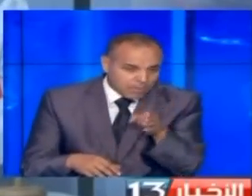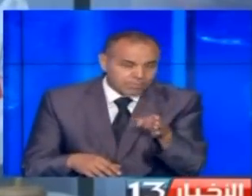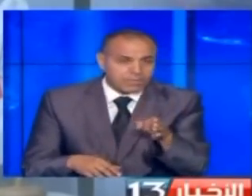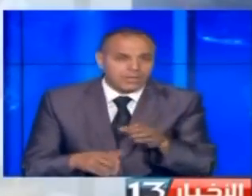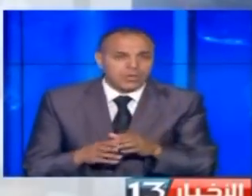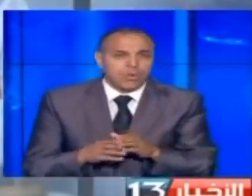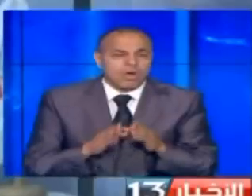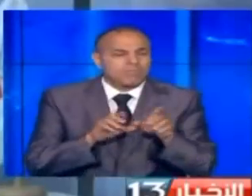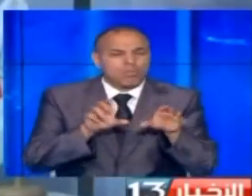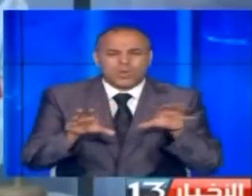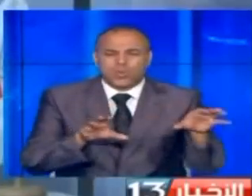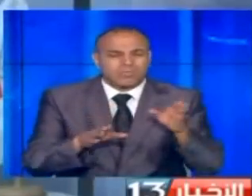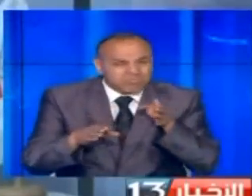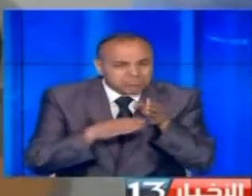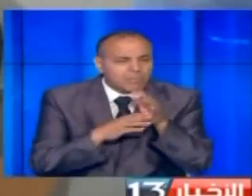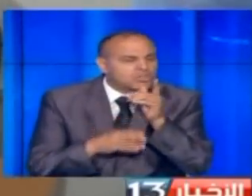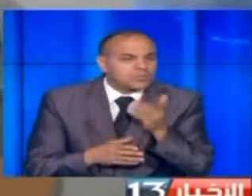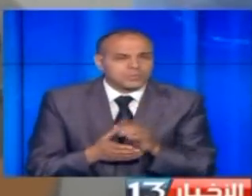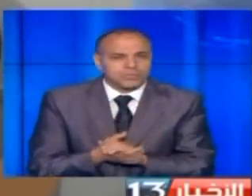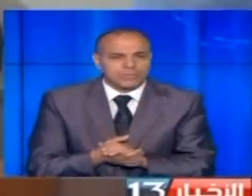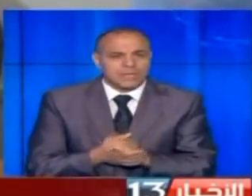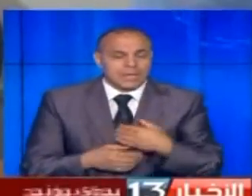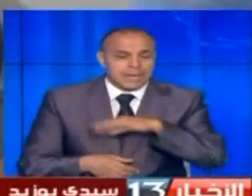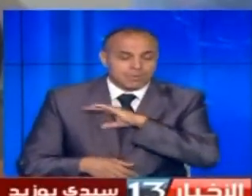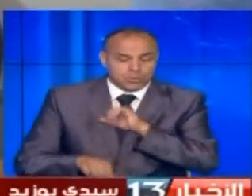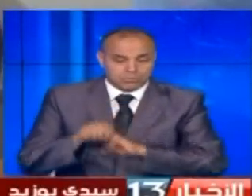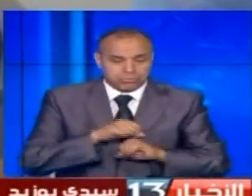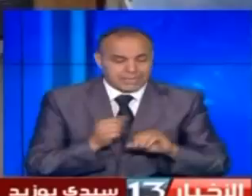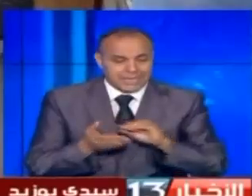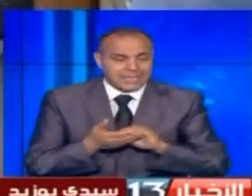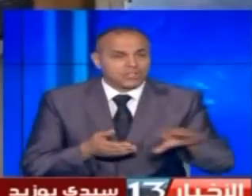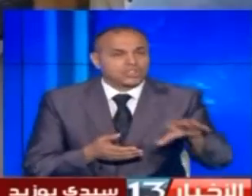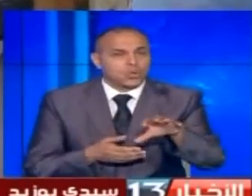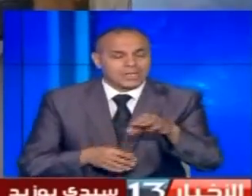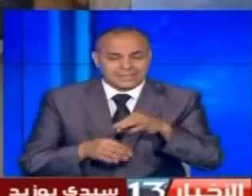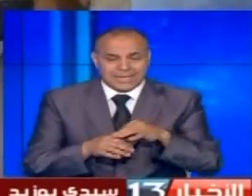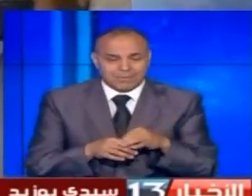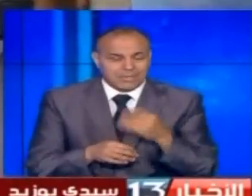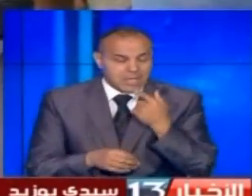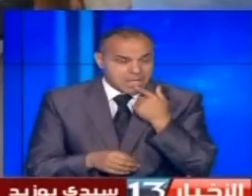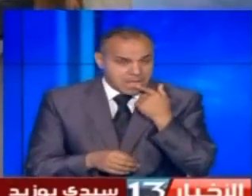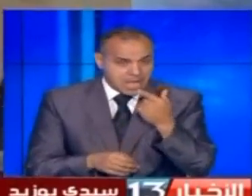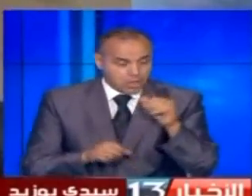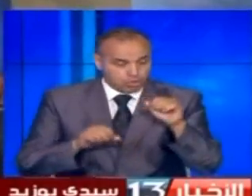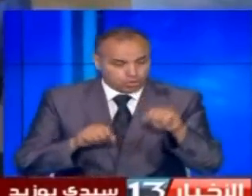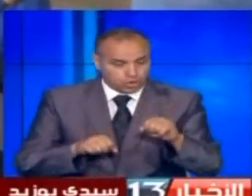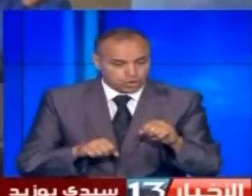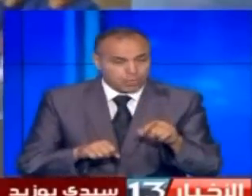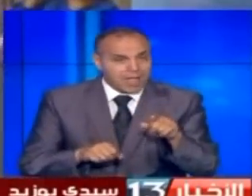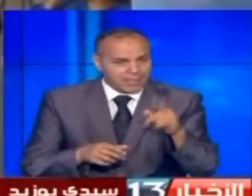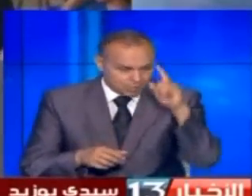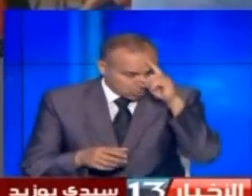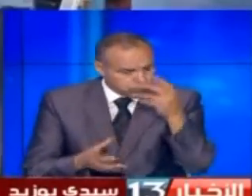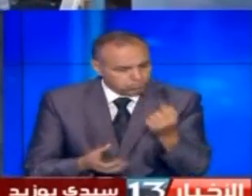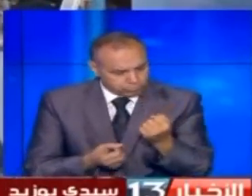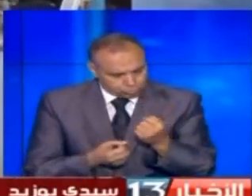والتشتت السكاني اللي يصعب الوصول إليها. المنسق الجهوي للإدارة الجهوية للانتخابات اعتبر أنه يمكن تدارك هذه